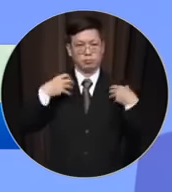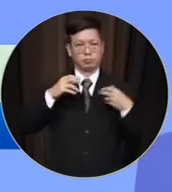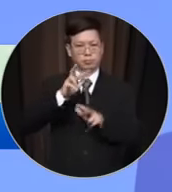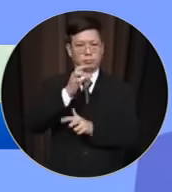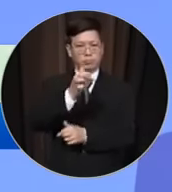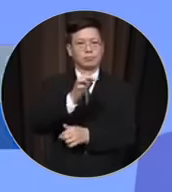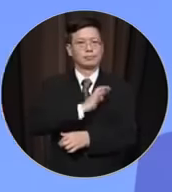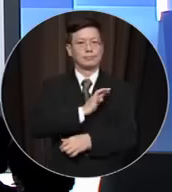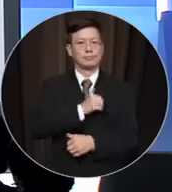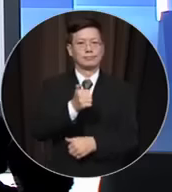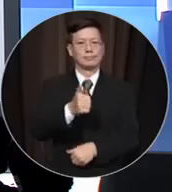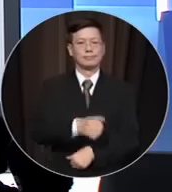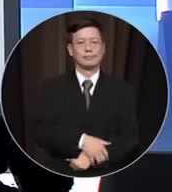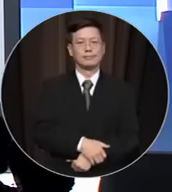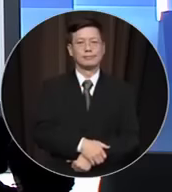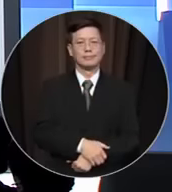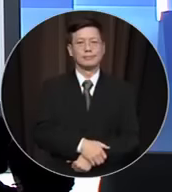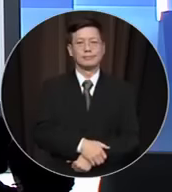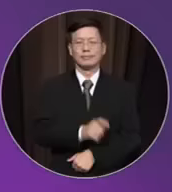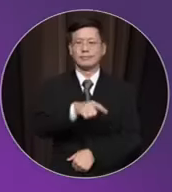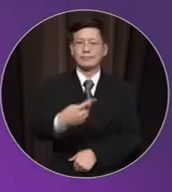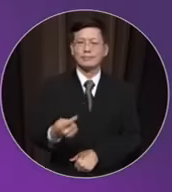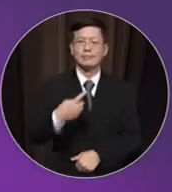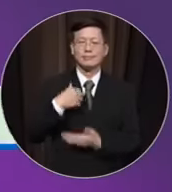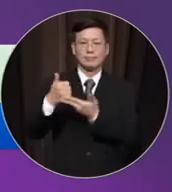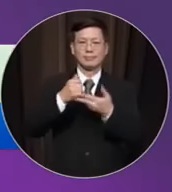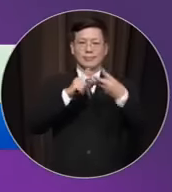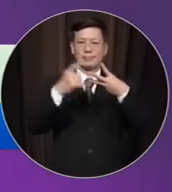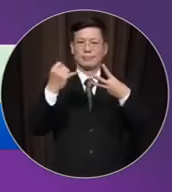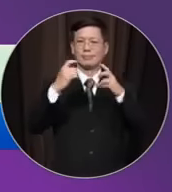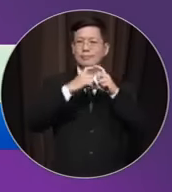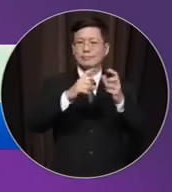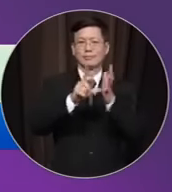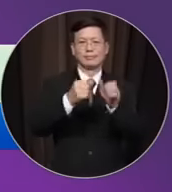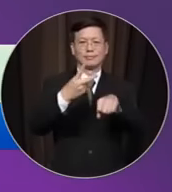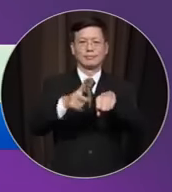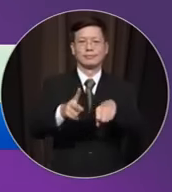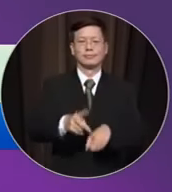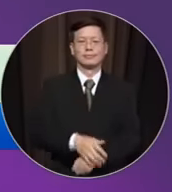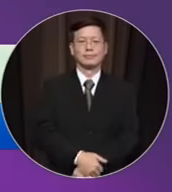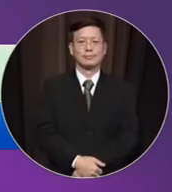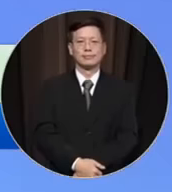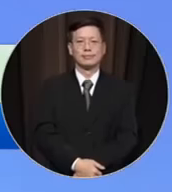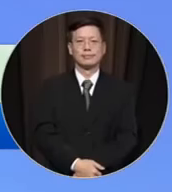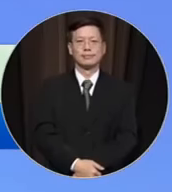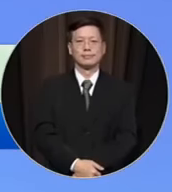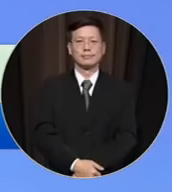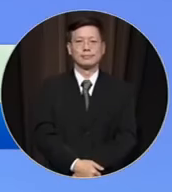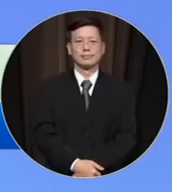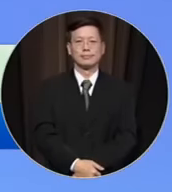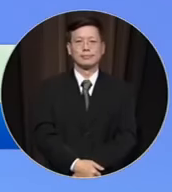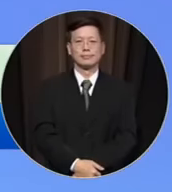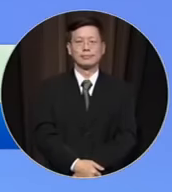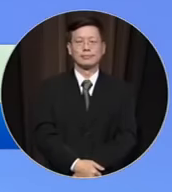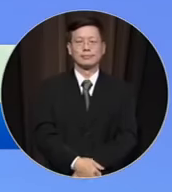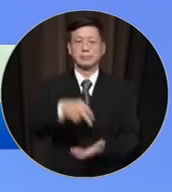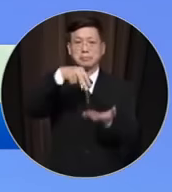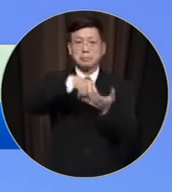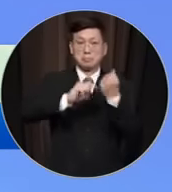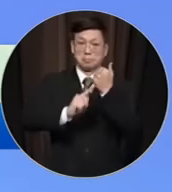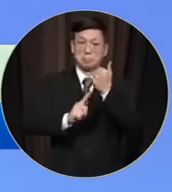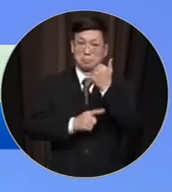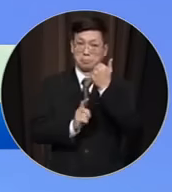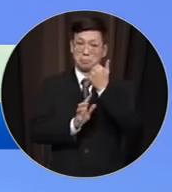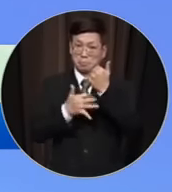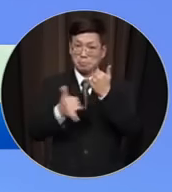谢谢。 接下来我们请王如雪女士回答，时间两分钟。 立法委员确